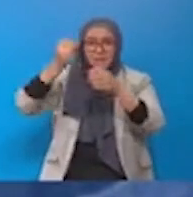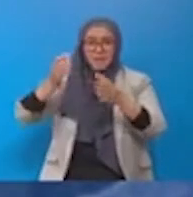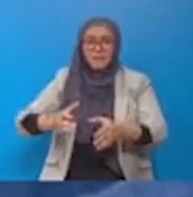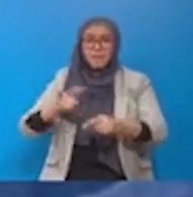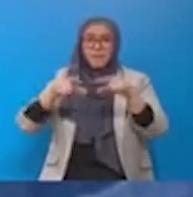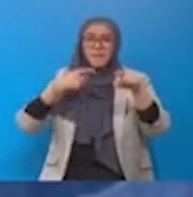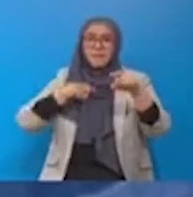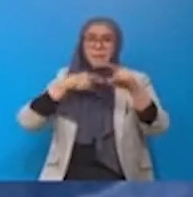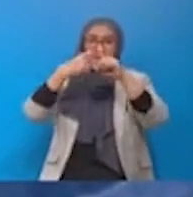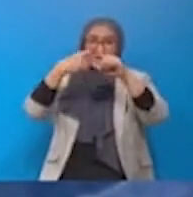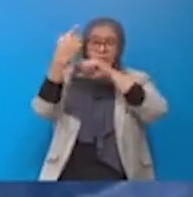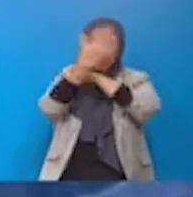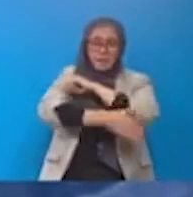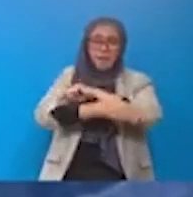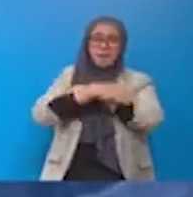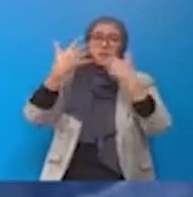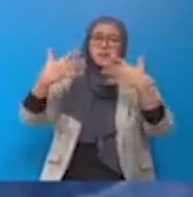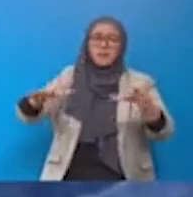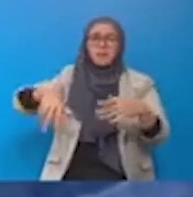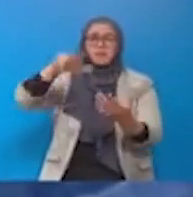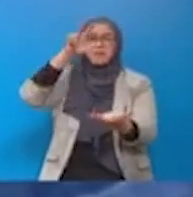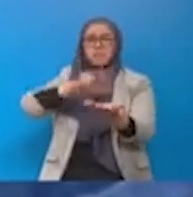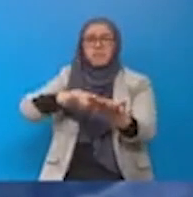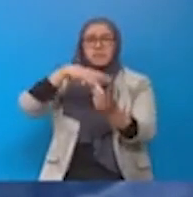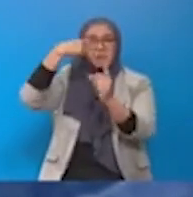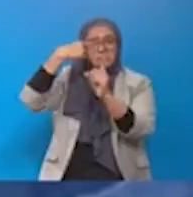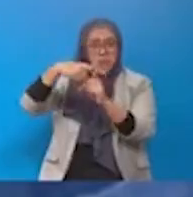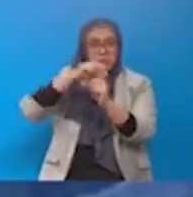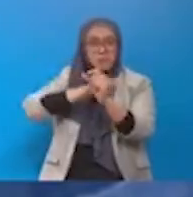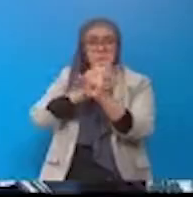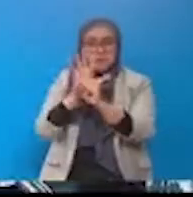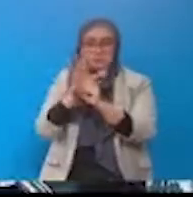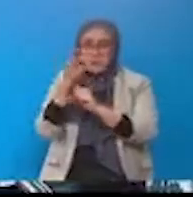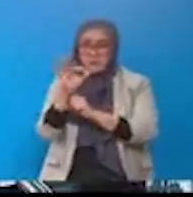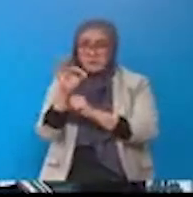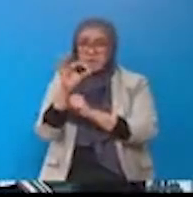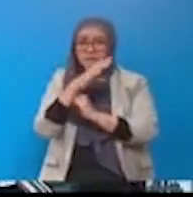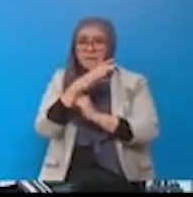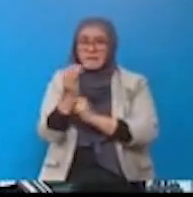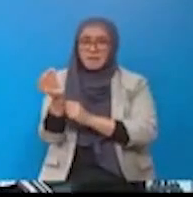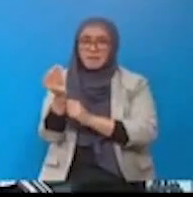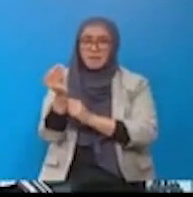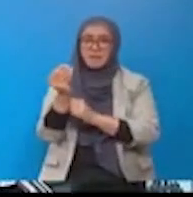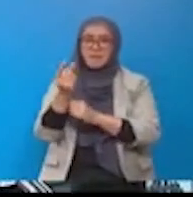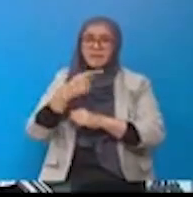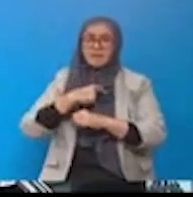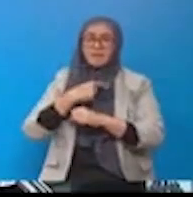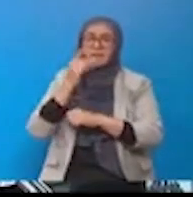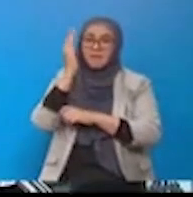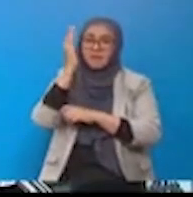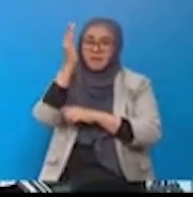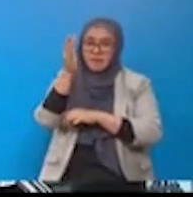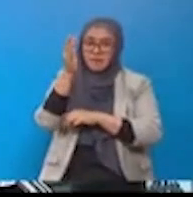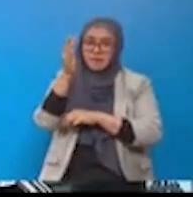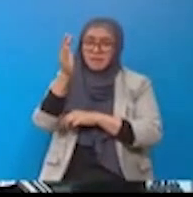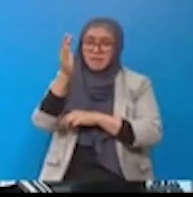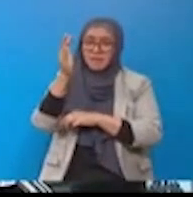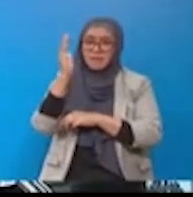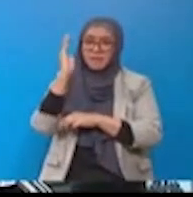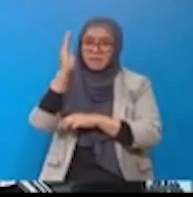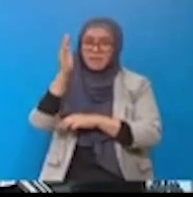kobi 19 dan dan dijangkau dijangkau